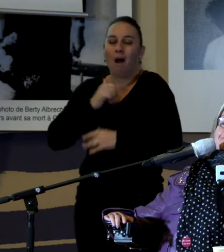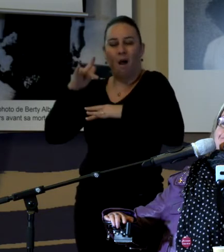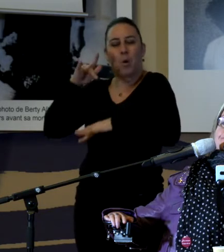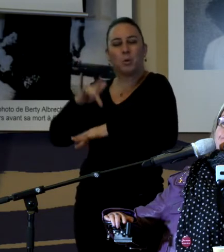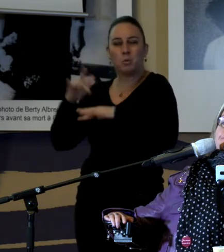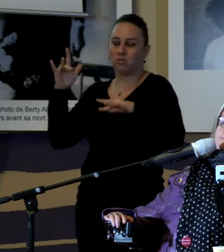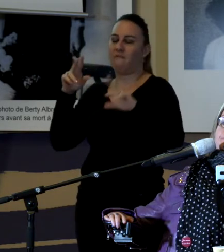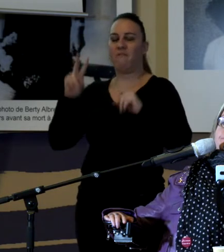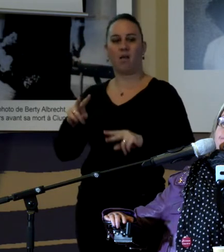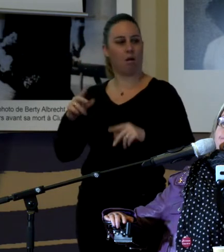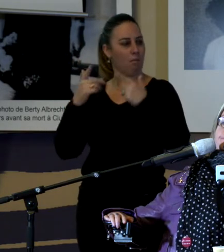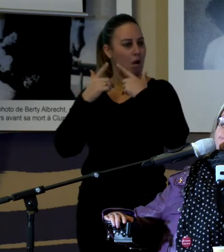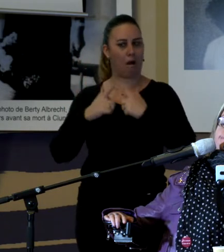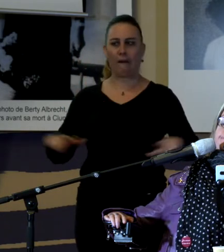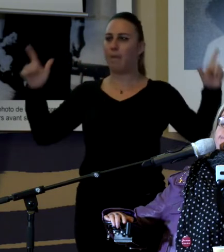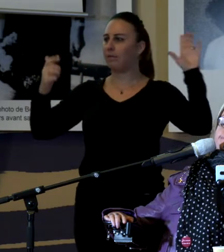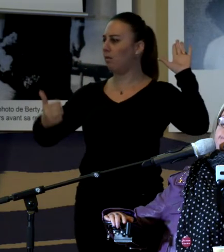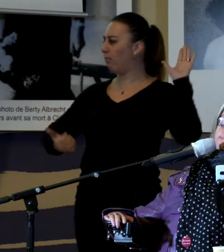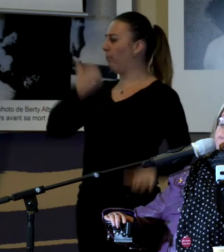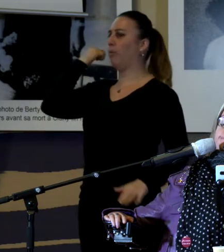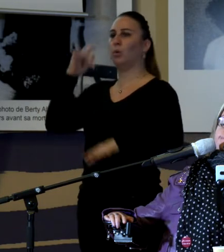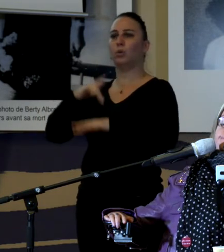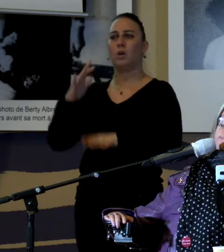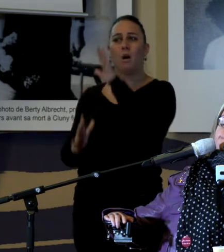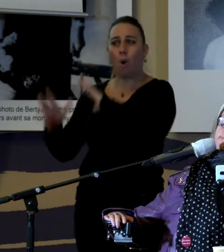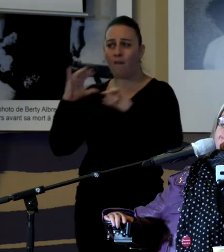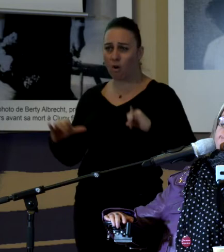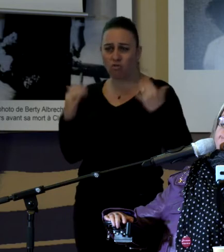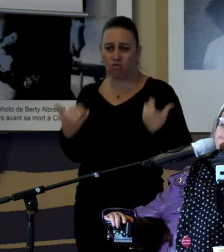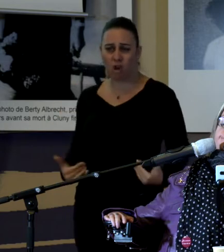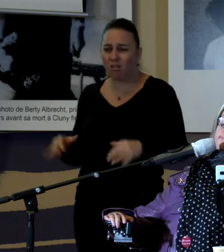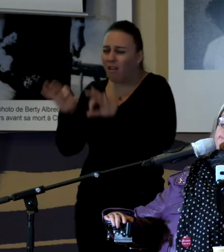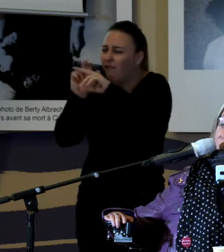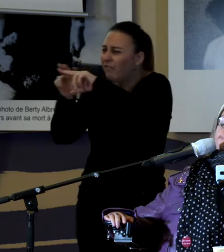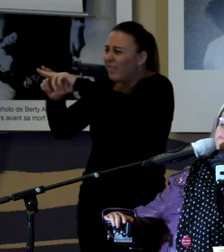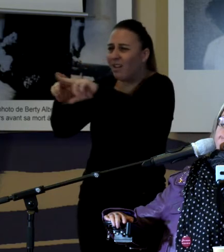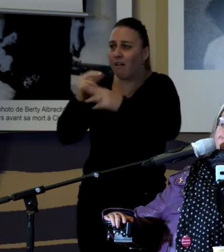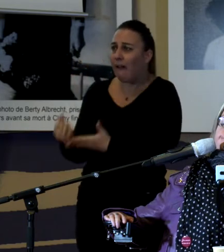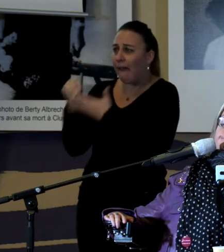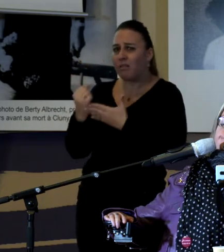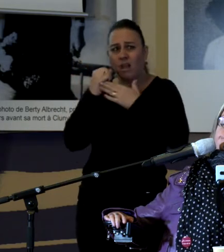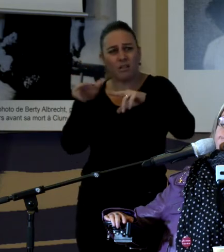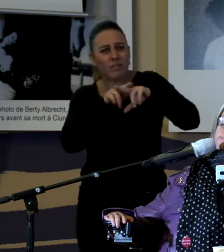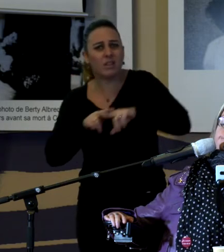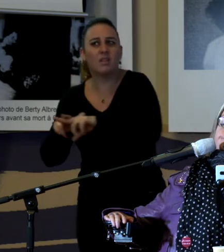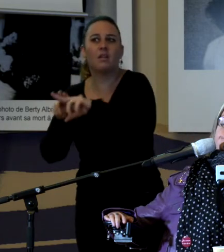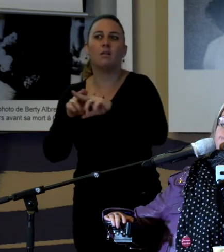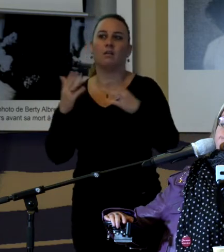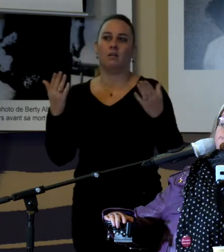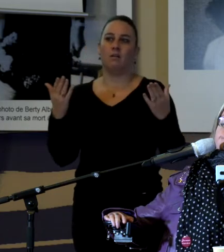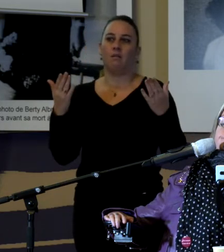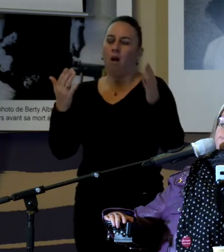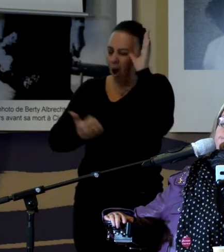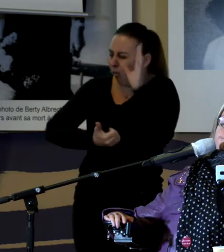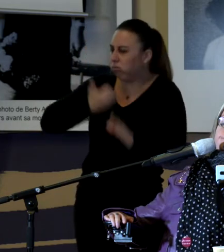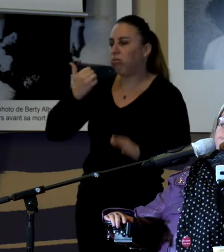grande émancipation. Hein, parce que, comme je vous le disais, quand j'étais jeune, il n'y avait rien. Enfin, il n'y avait pas de ressources, quoi. Et aussi, c'est une émancipation